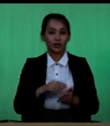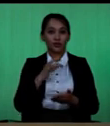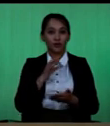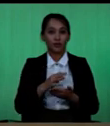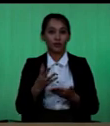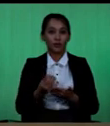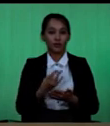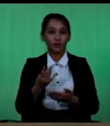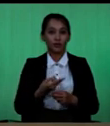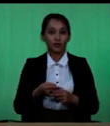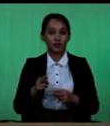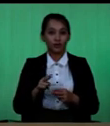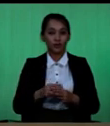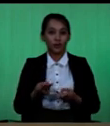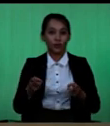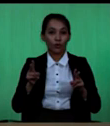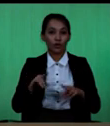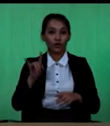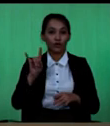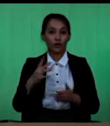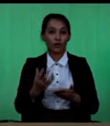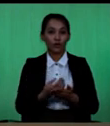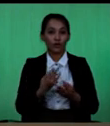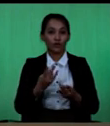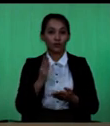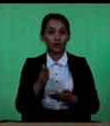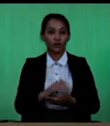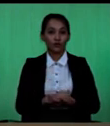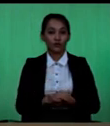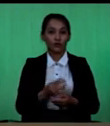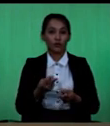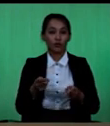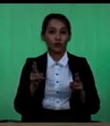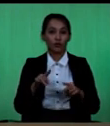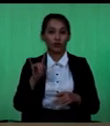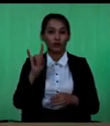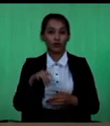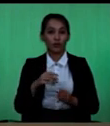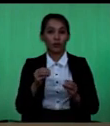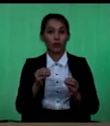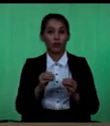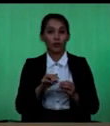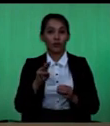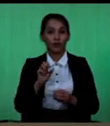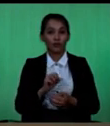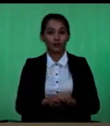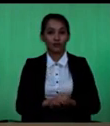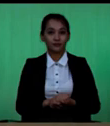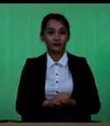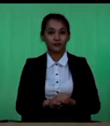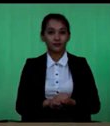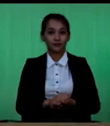topamiz. Chunki biz qolgan romlarni topishimiz kerak. Qolgan romlar 10 ta.